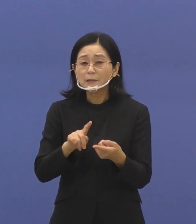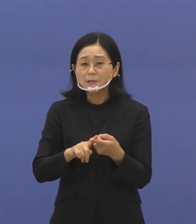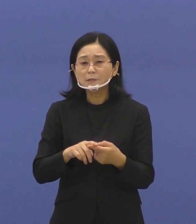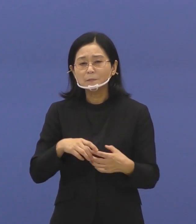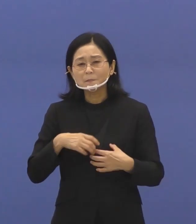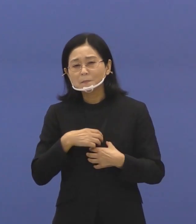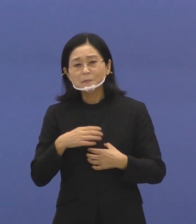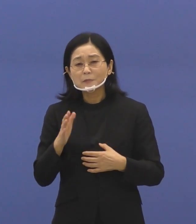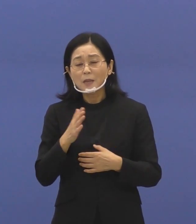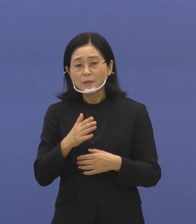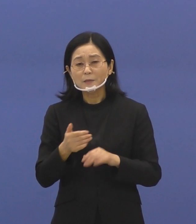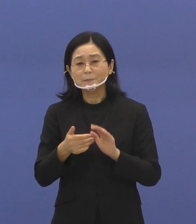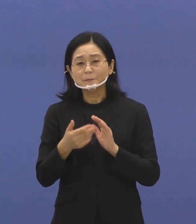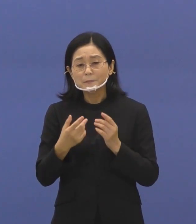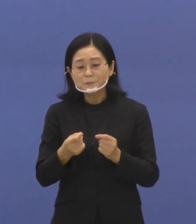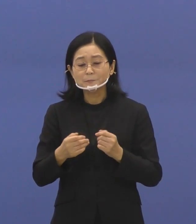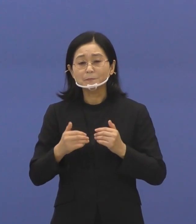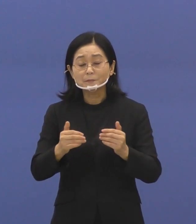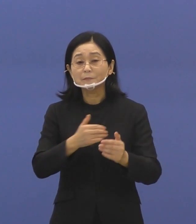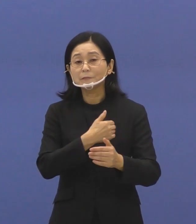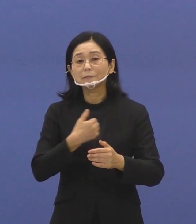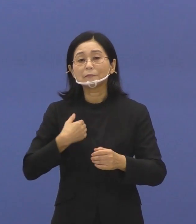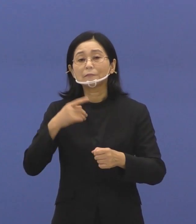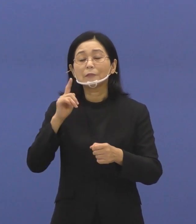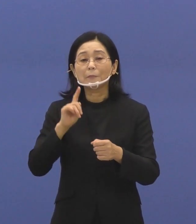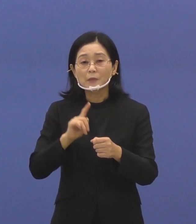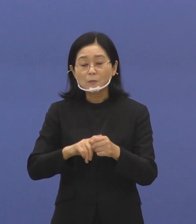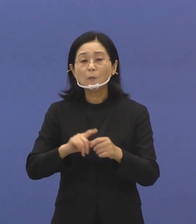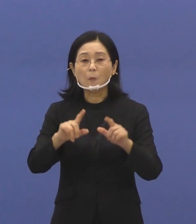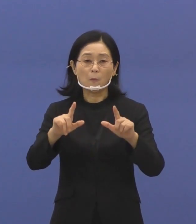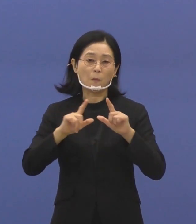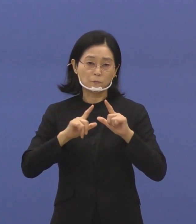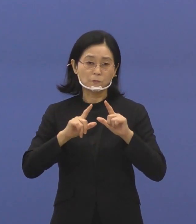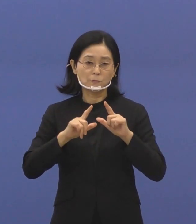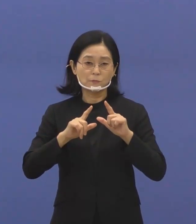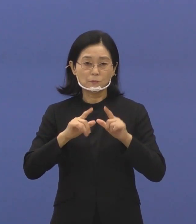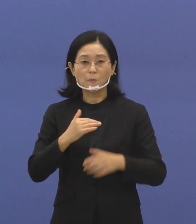方をこう、取りまとめて、いただけることを期待しています。